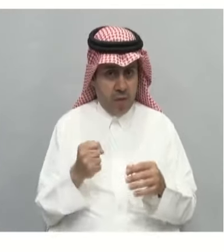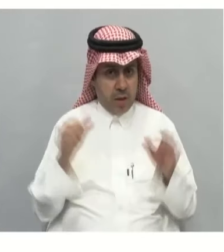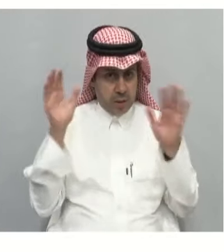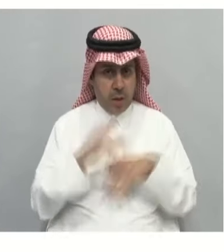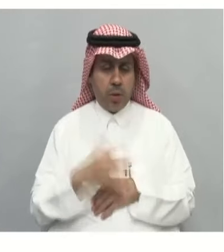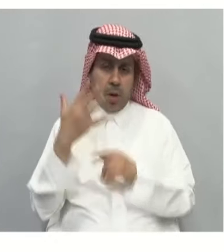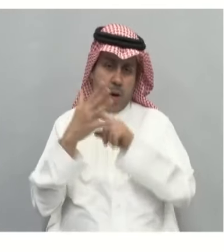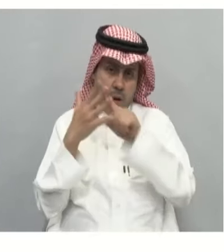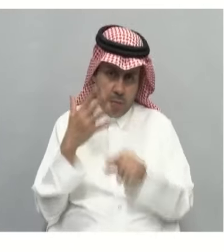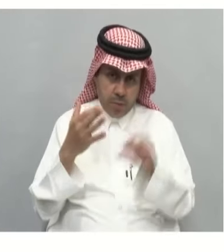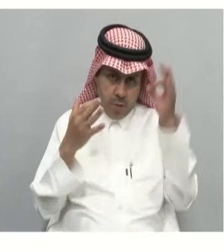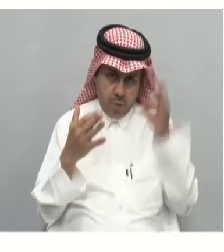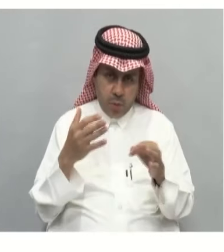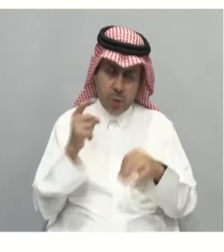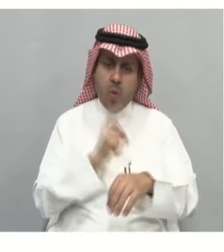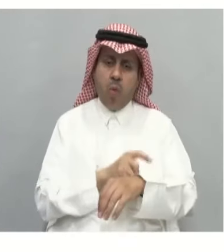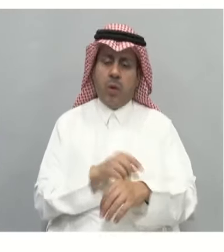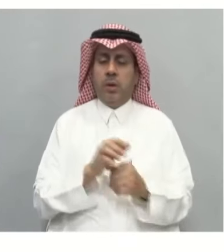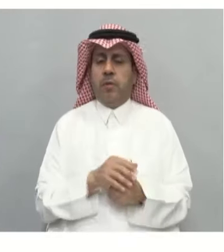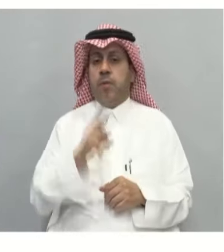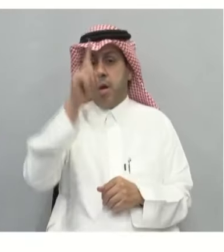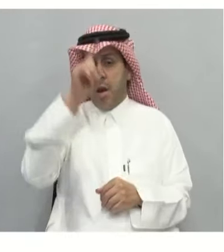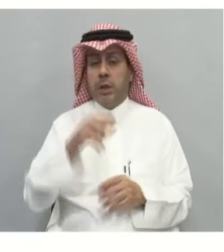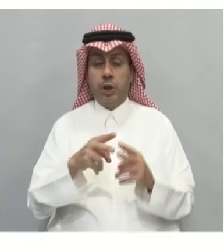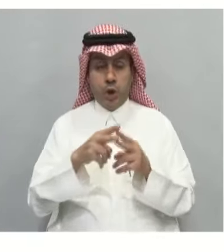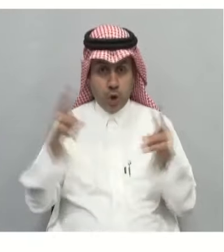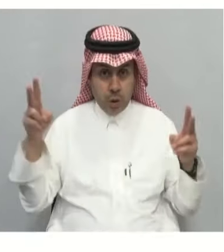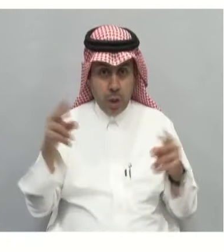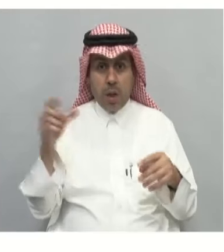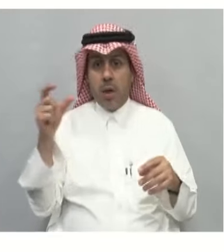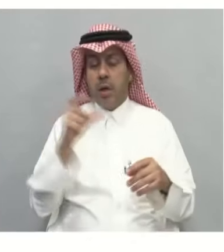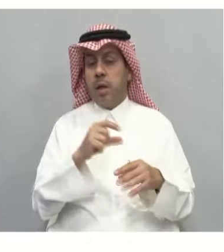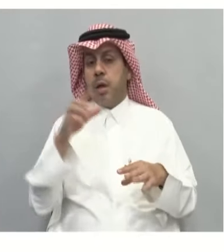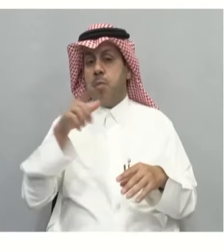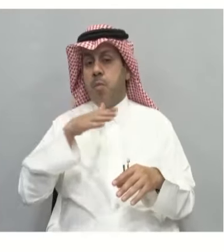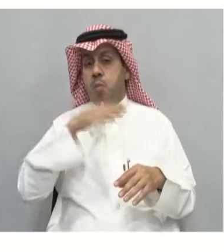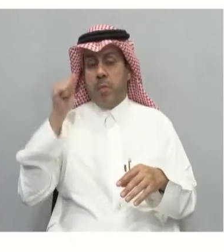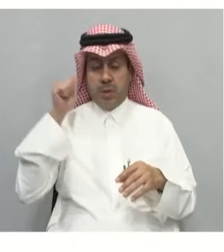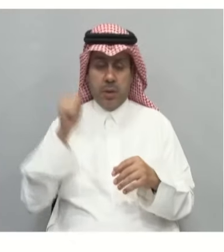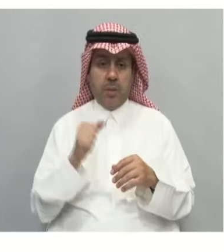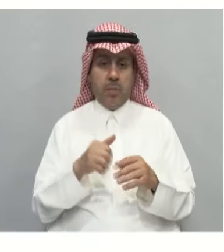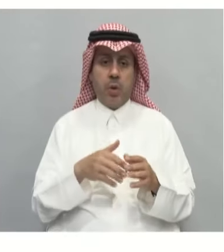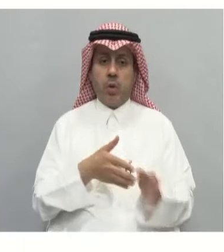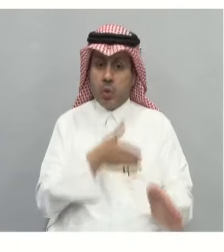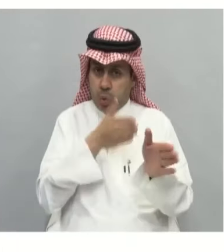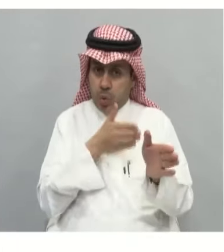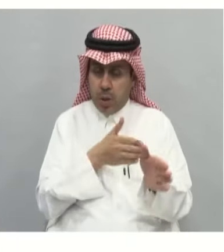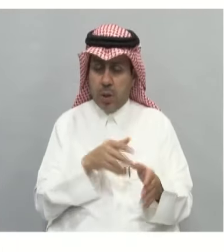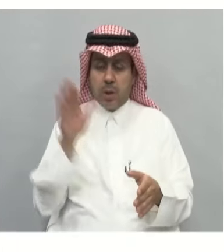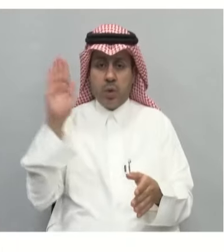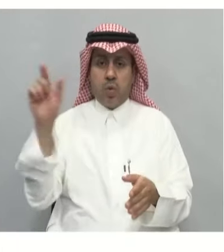الصلوات فان الله شرع لنبيكم صلى الله عليه وسلم سنن الهدى وانهن من سنن